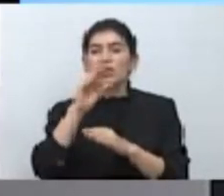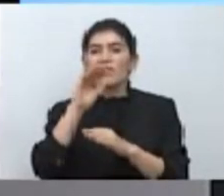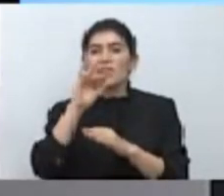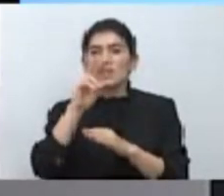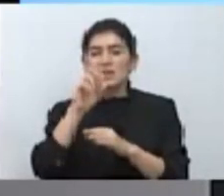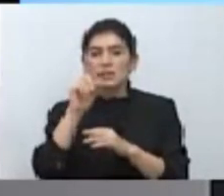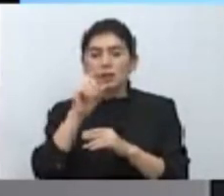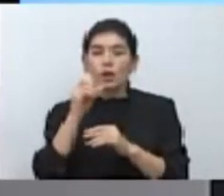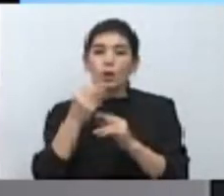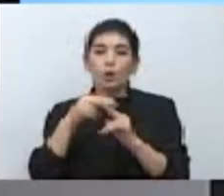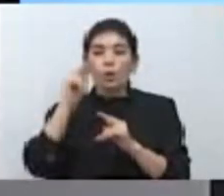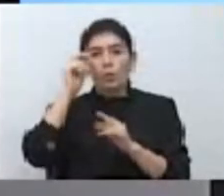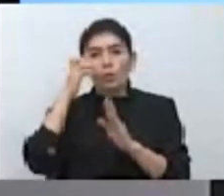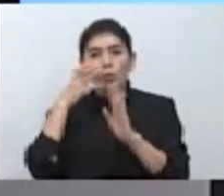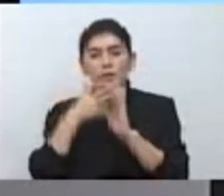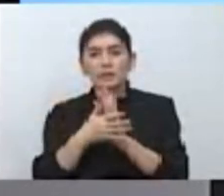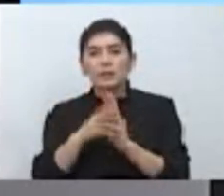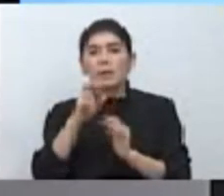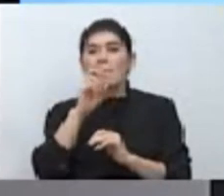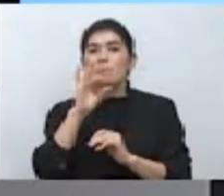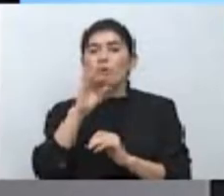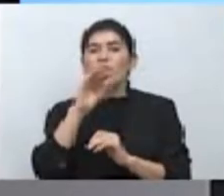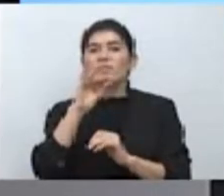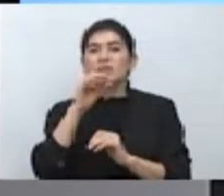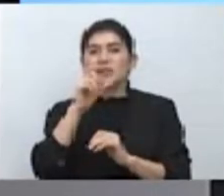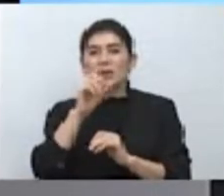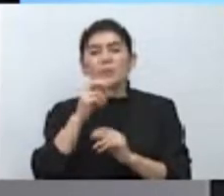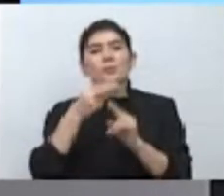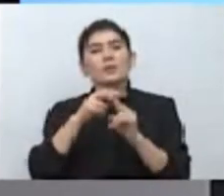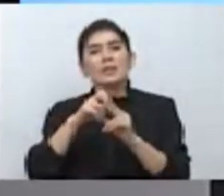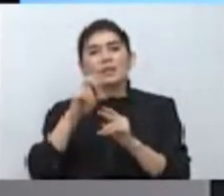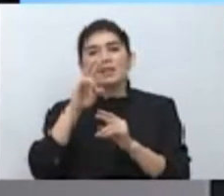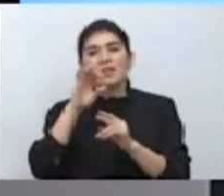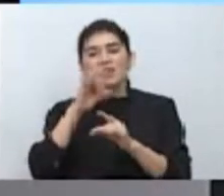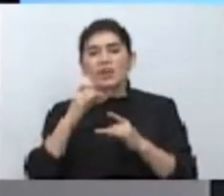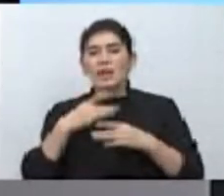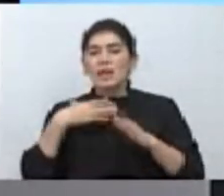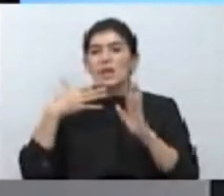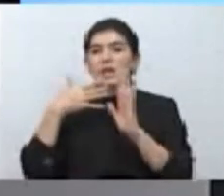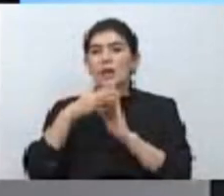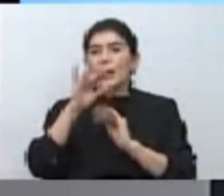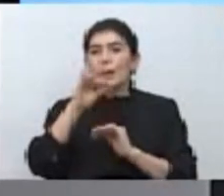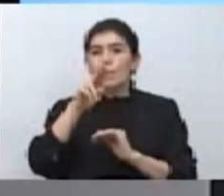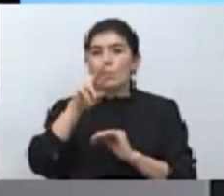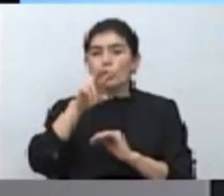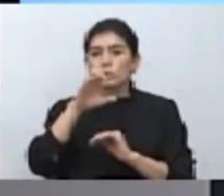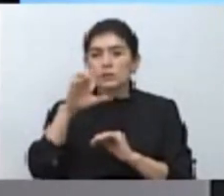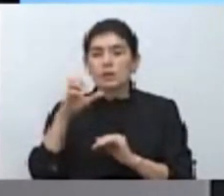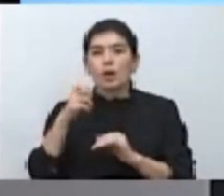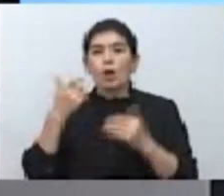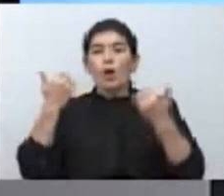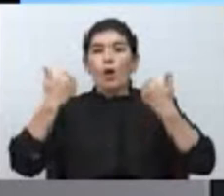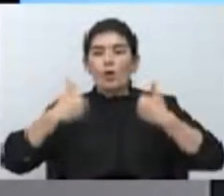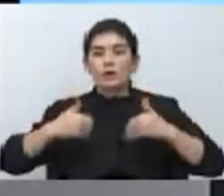fotosintez jarayonlari o'rganiladi. Biofizika fanida esa nerv impulslarini o'tkazilishi,